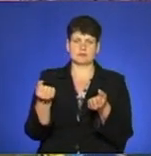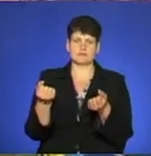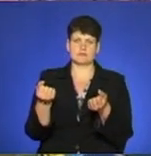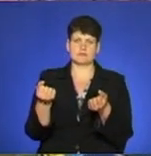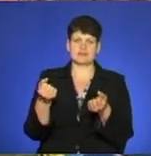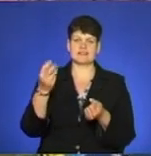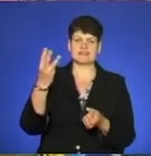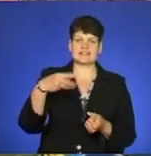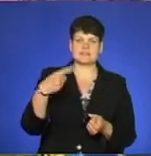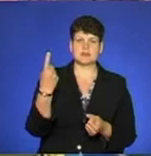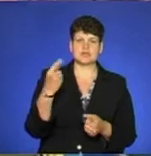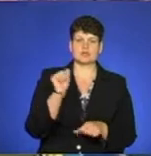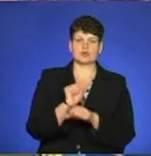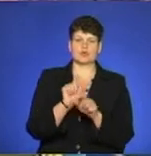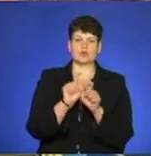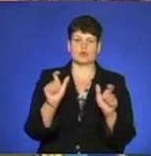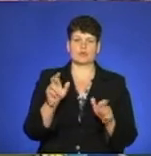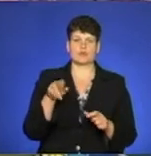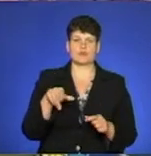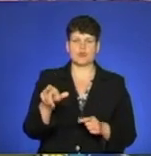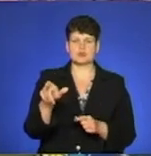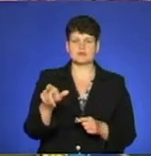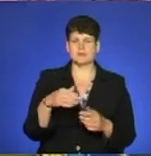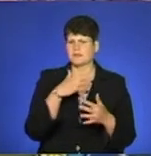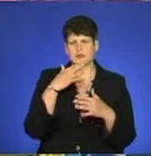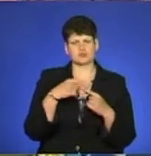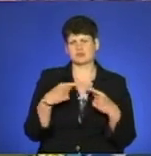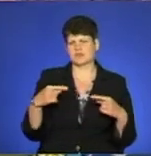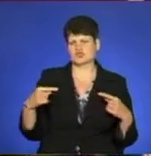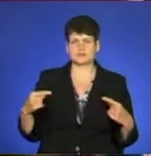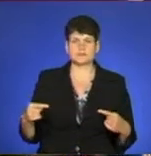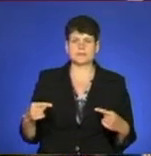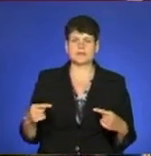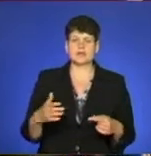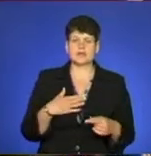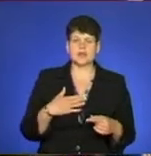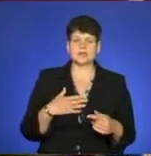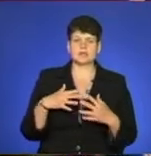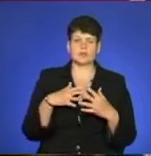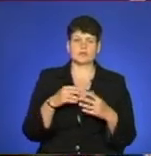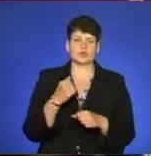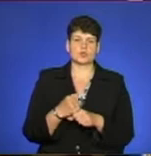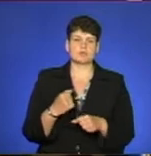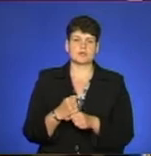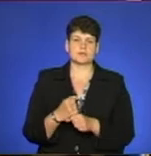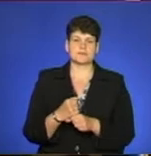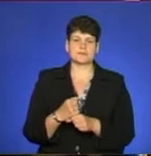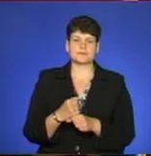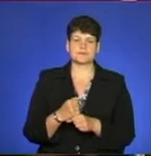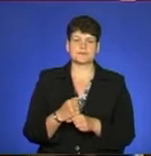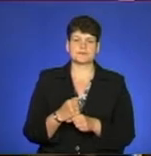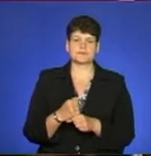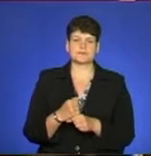Славнозвісний 31-й блокпост на Бахмутовській трасі, ну і багато інших наших бойових робот. І